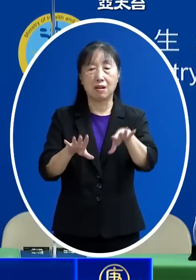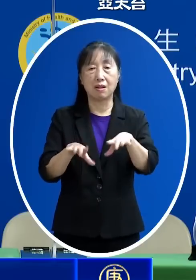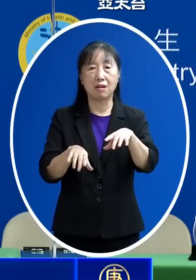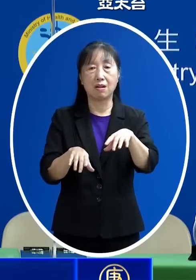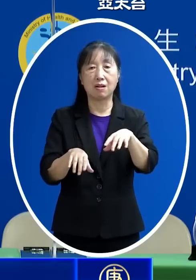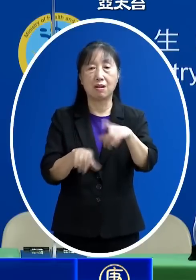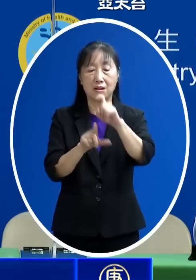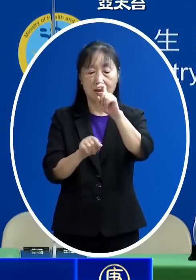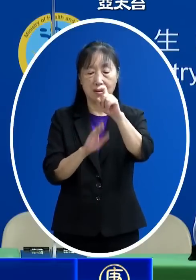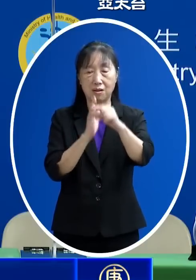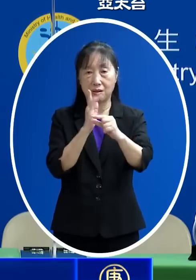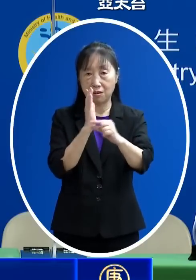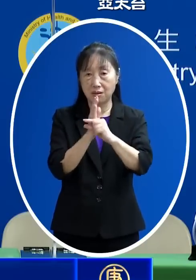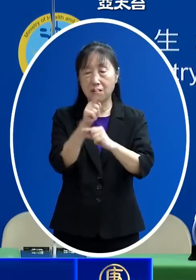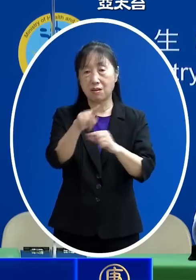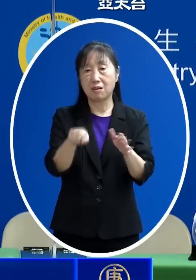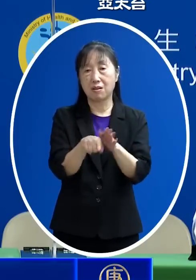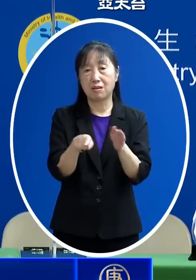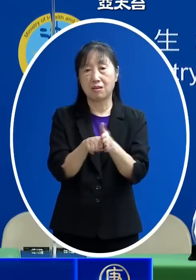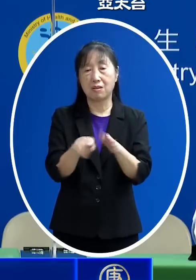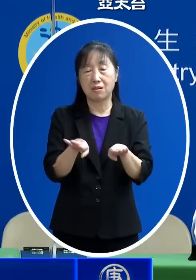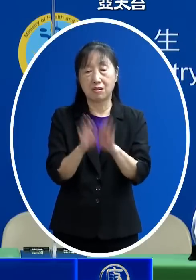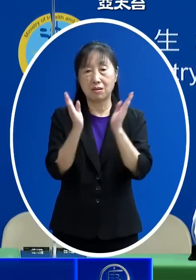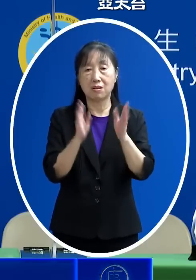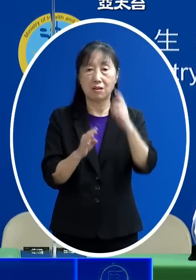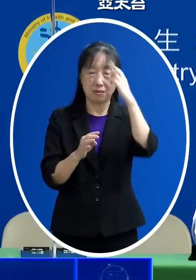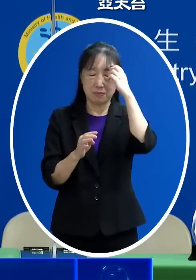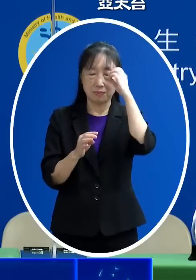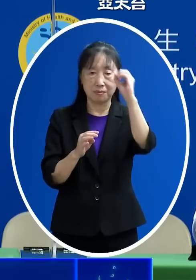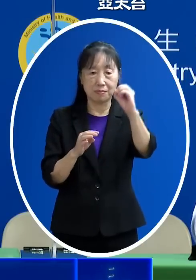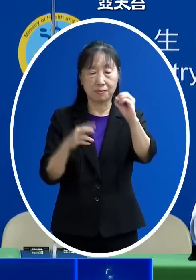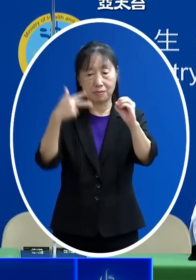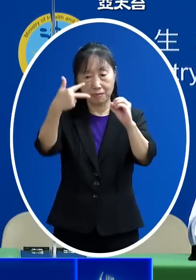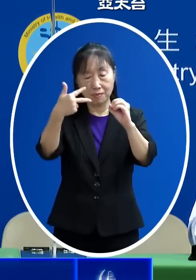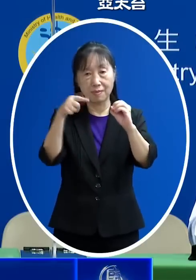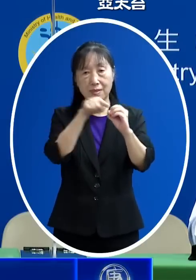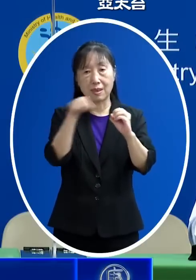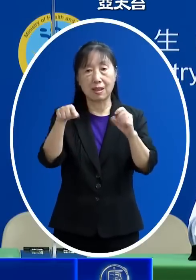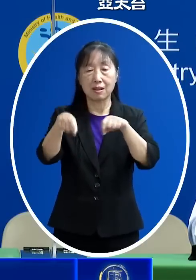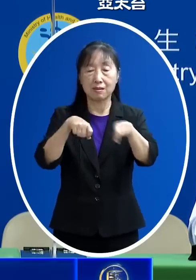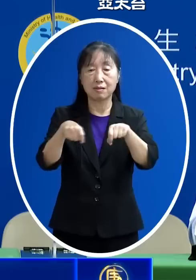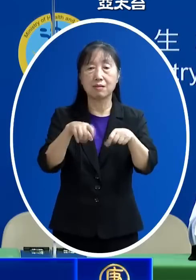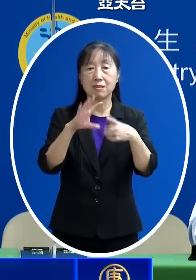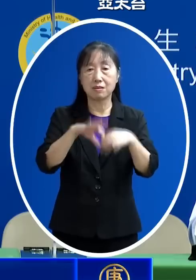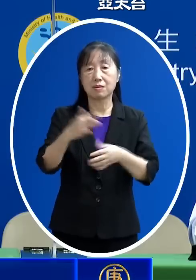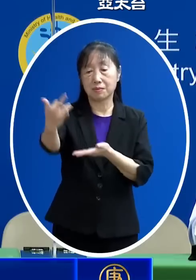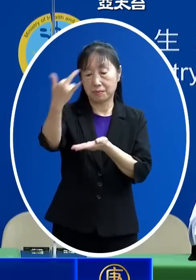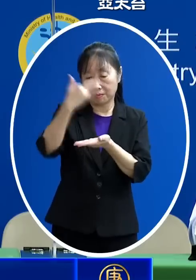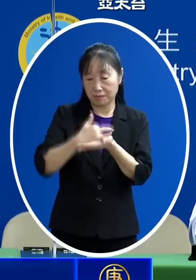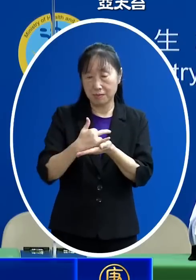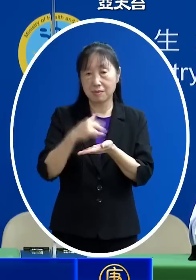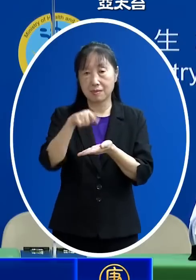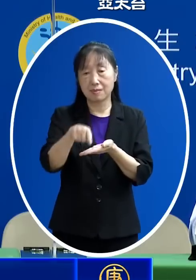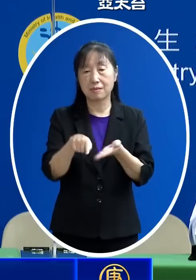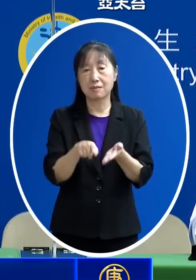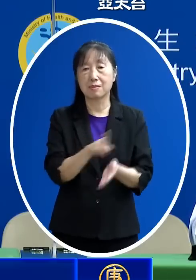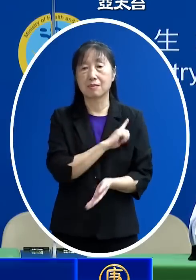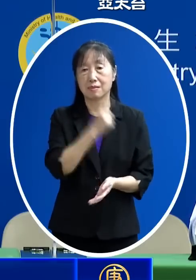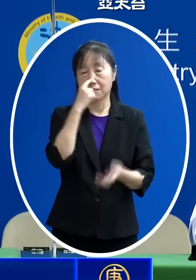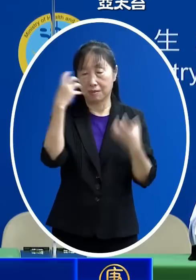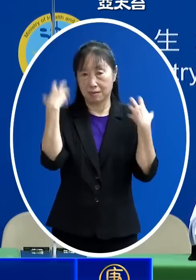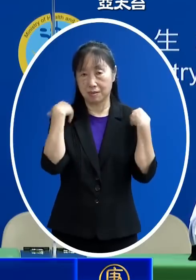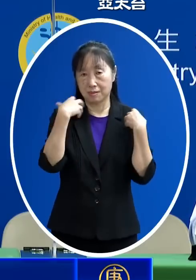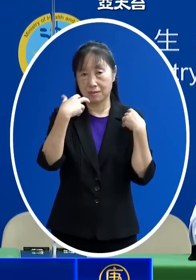这个0+7之后，我们事实上已经有在规划研拟，就是说回国之后的这个自主防